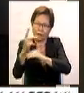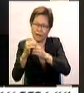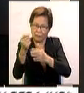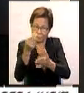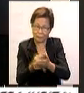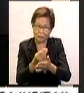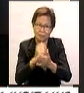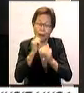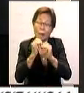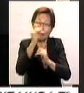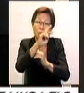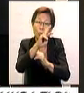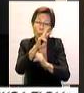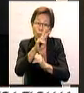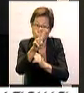RM20,000.